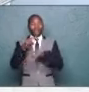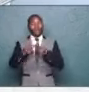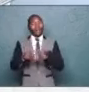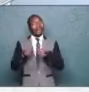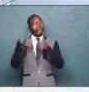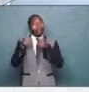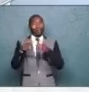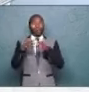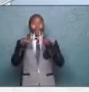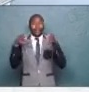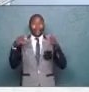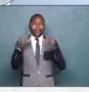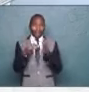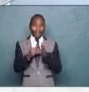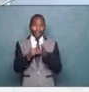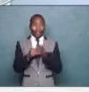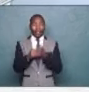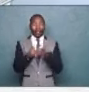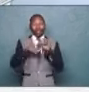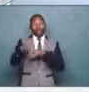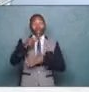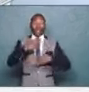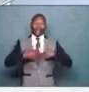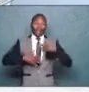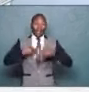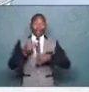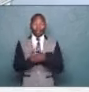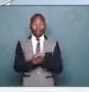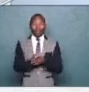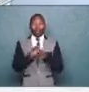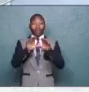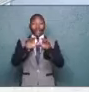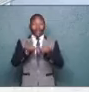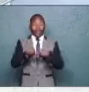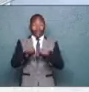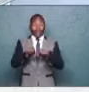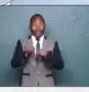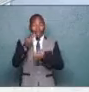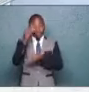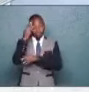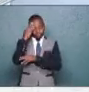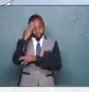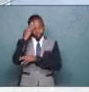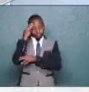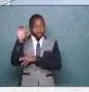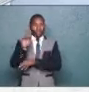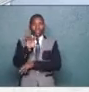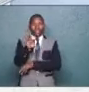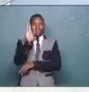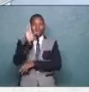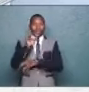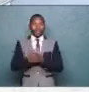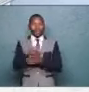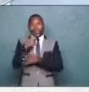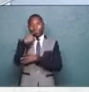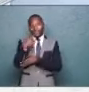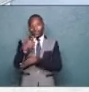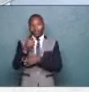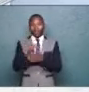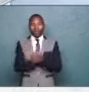chidzakhale chopambana komanso chokomera aliyense potengeranso mutu umene tinawusankha